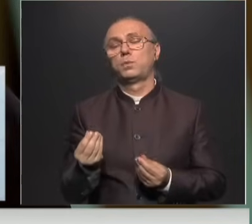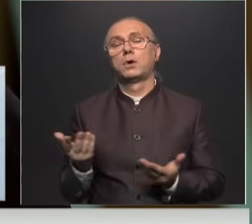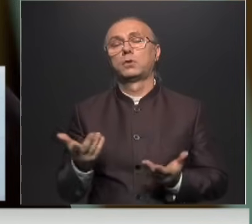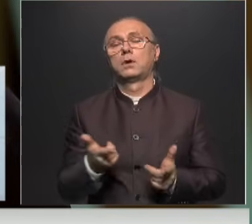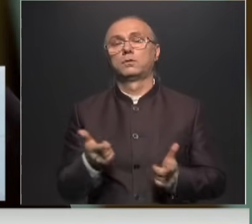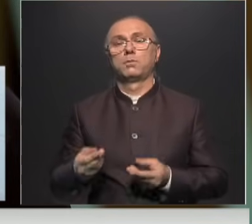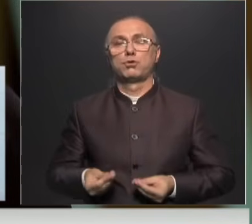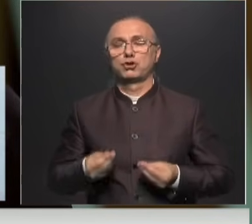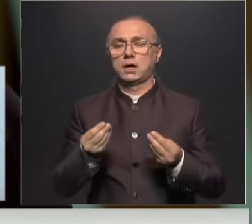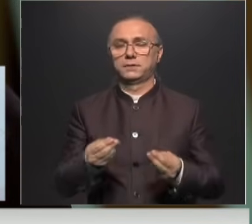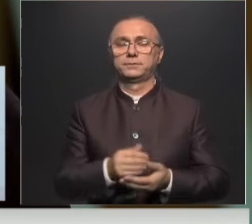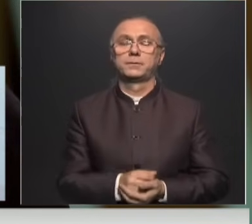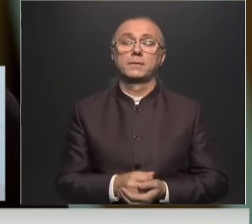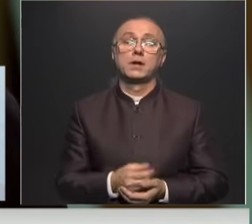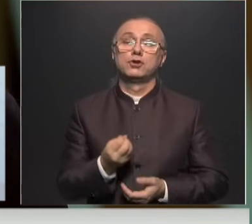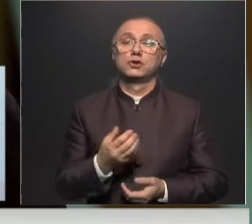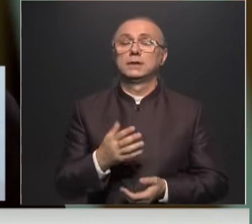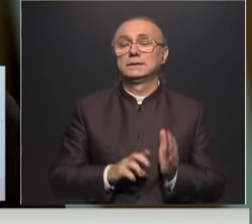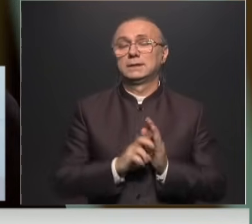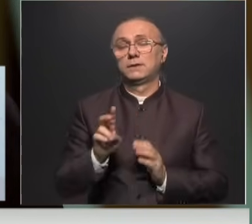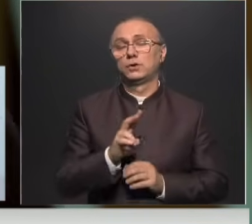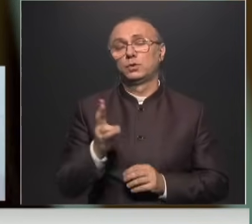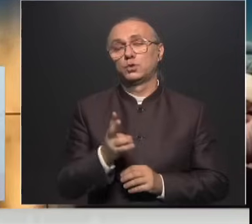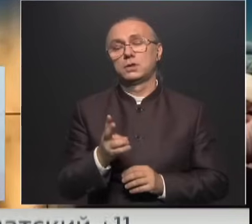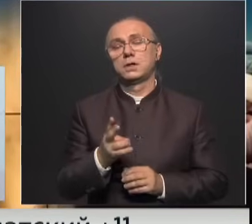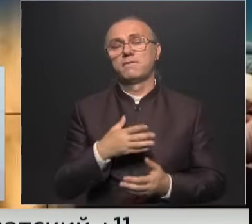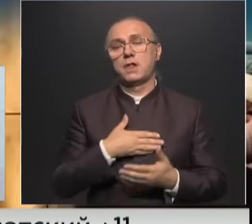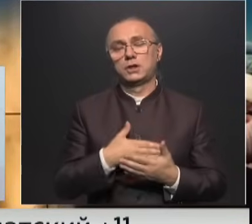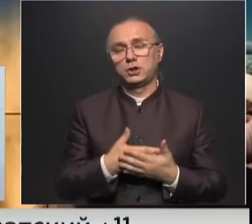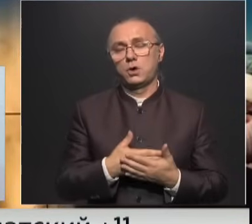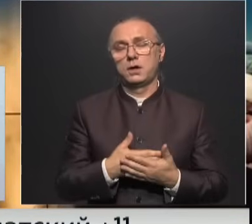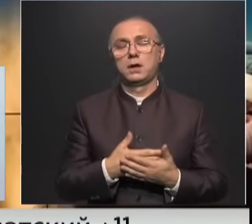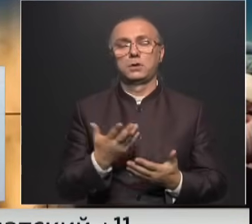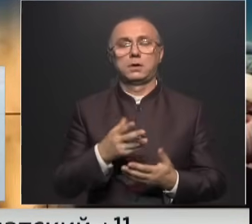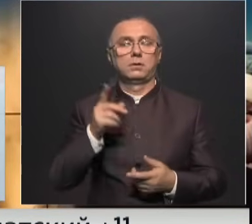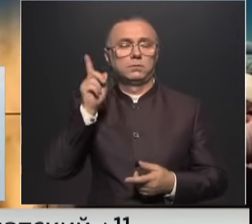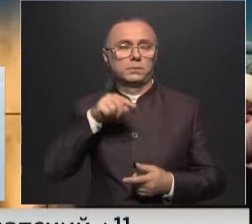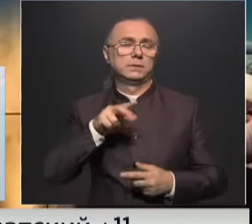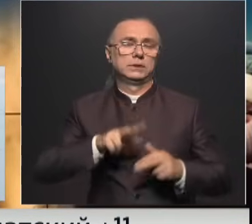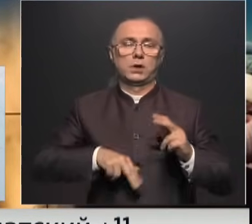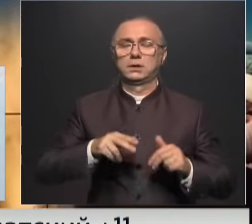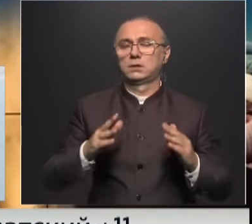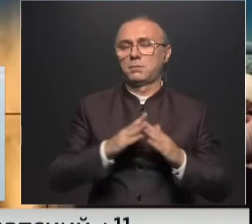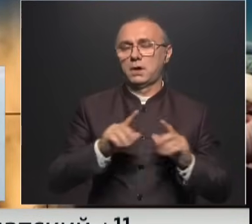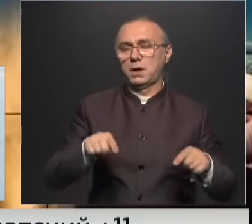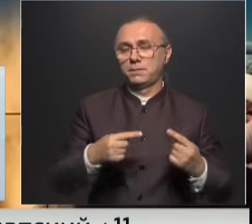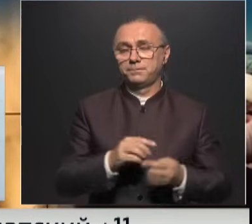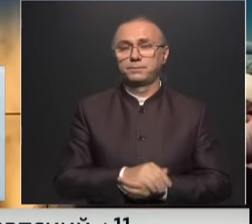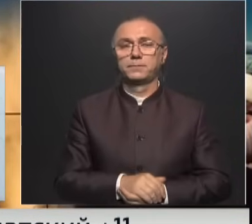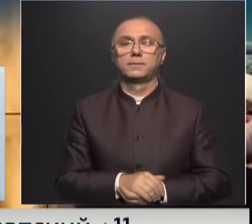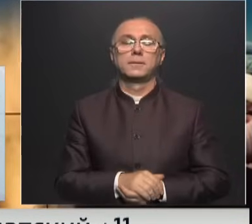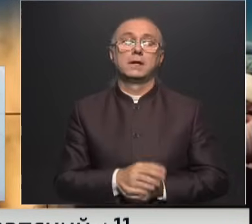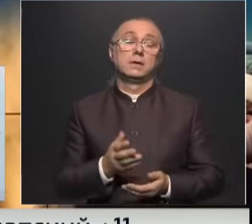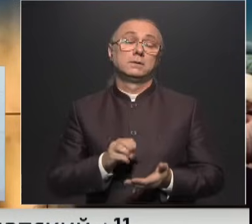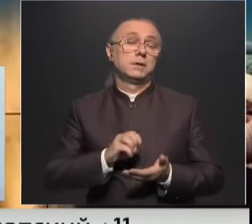волонтеры-строители для восстановления частных домов нуждающихся людей в Мариуполе. Если у вас есть силы, в 10 дней свободного времени записывайтесь по